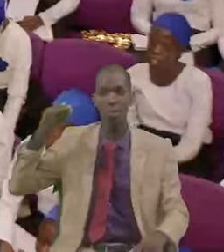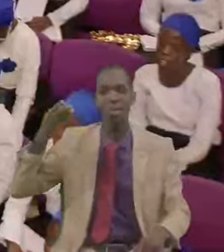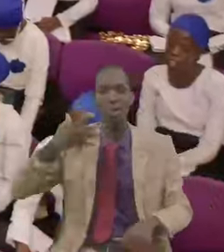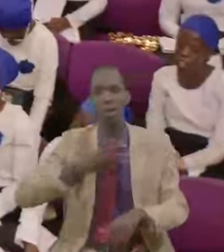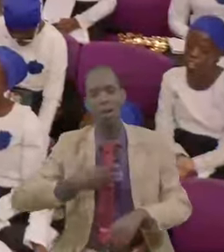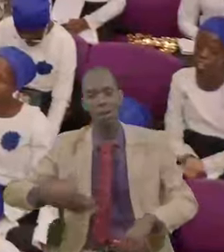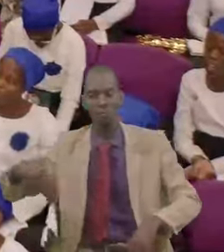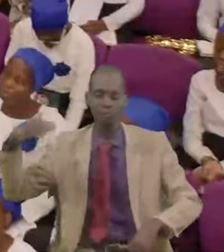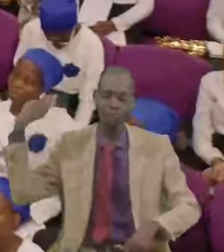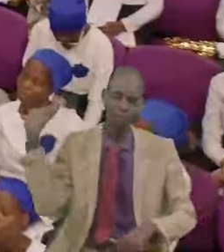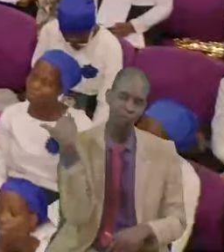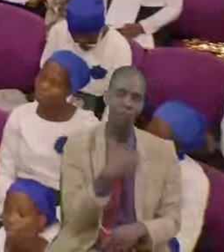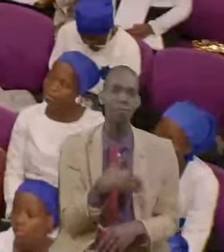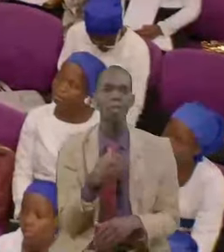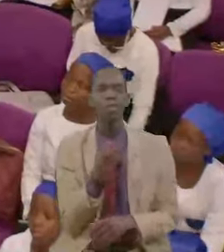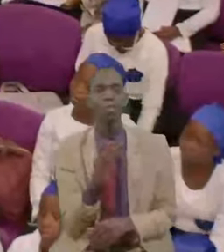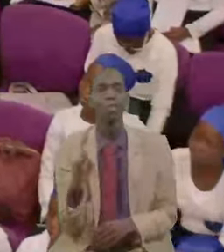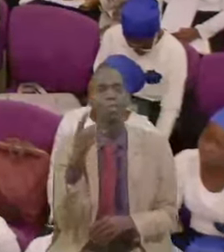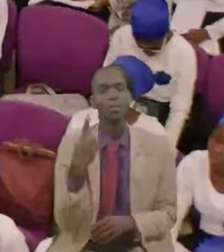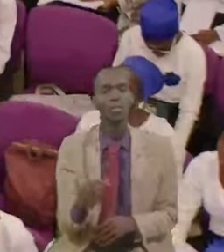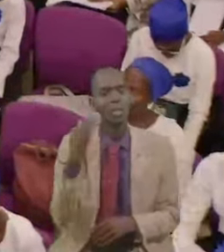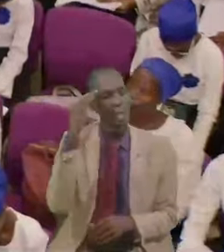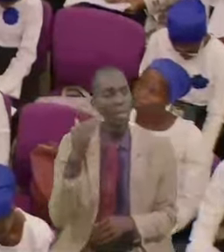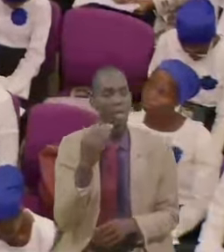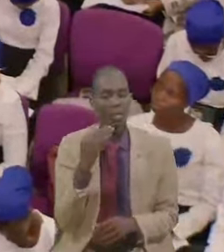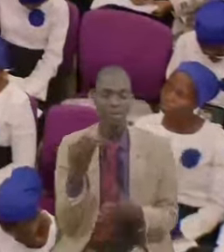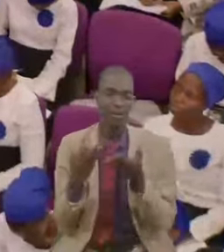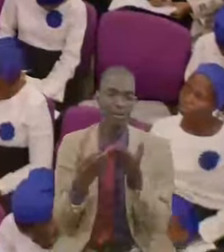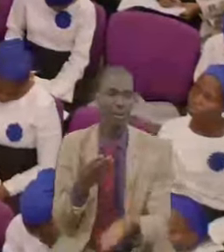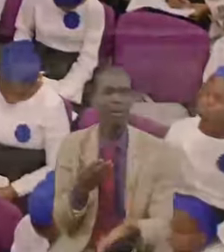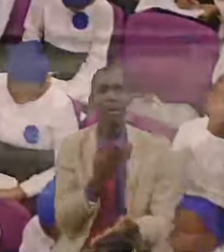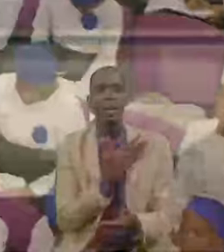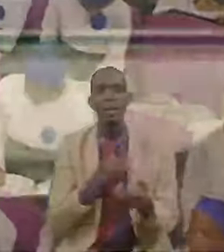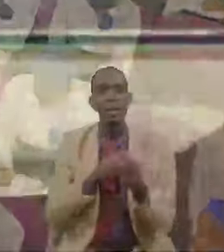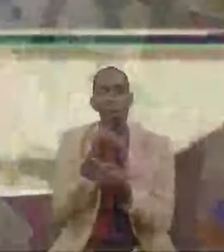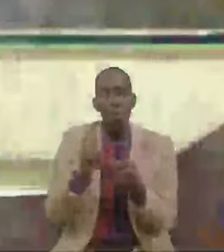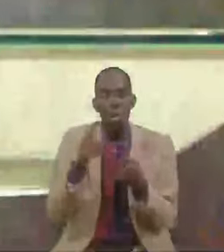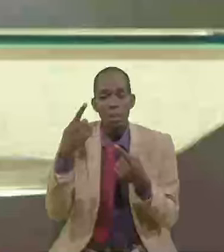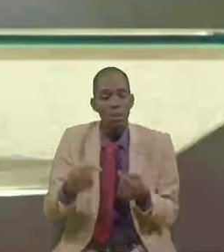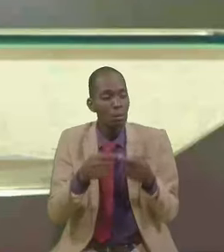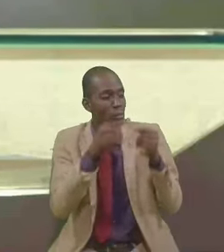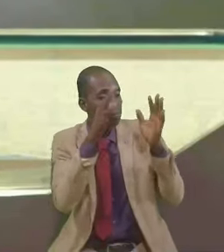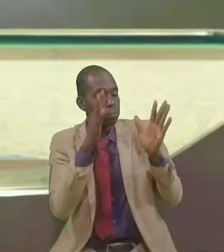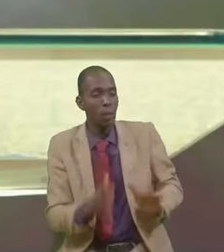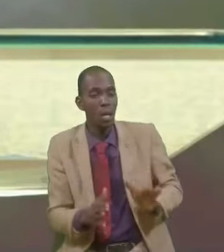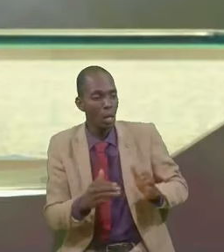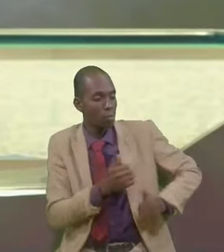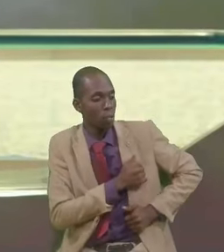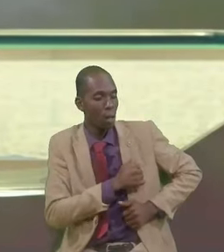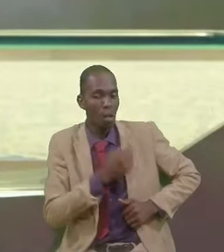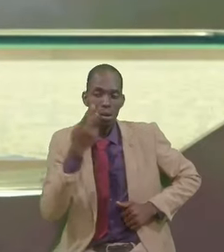Se saisit de son épée qu'il tira du fourreau, le tua et lui coupa la tête. Le Philistin voya que